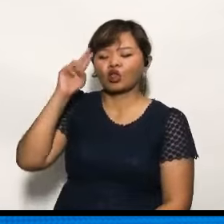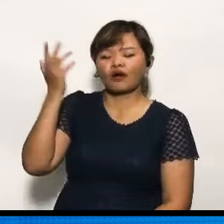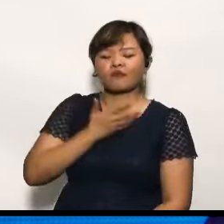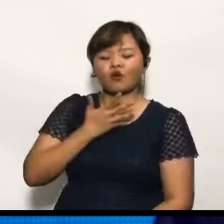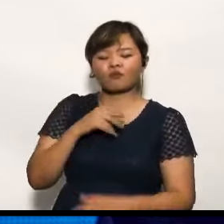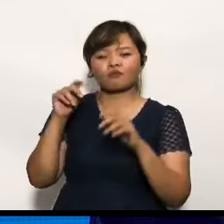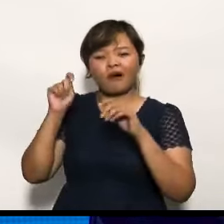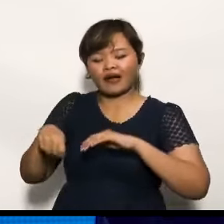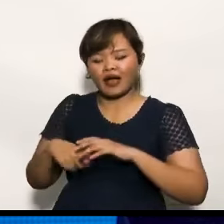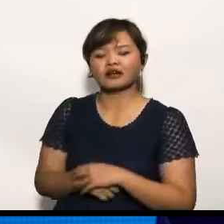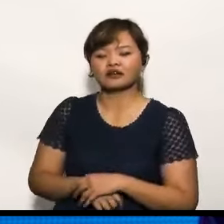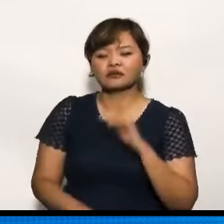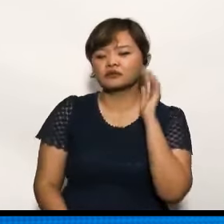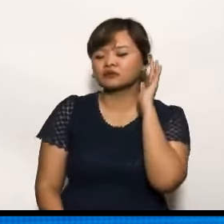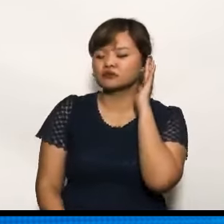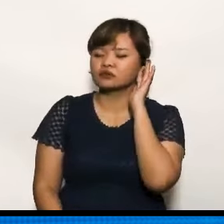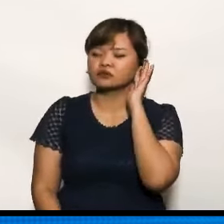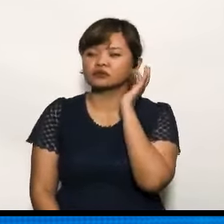Tuhan mau pakai kita semua.